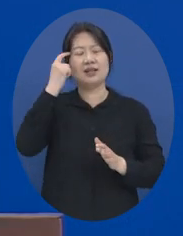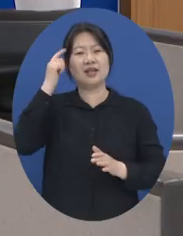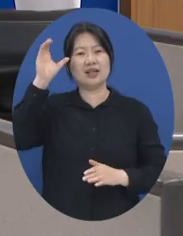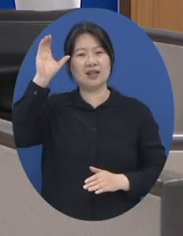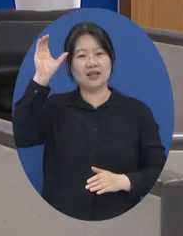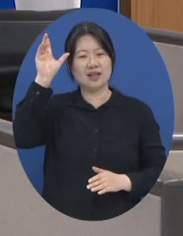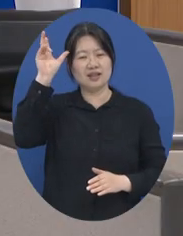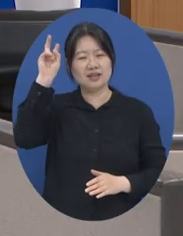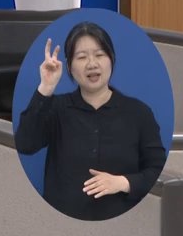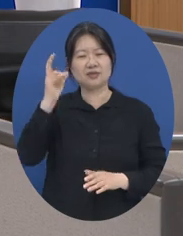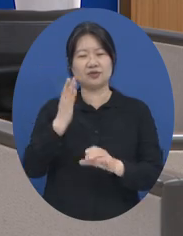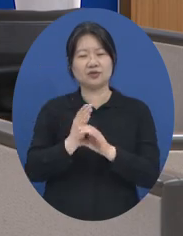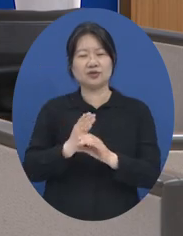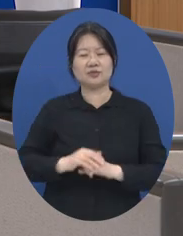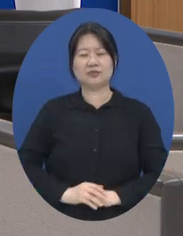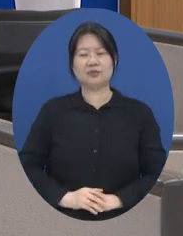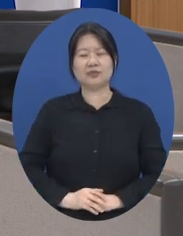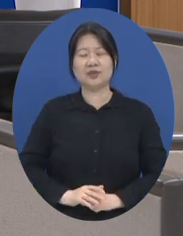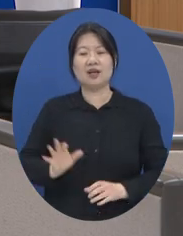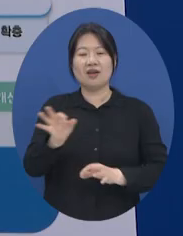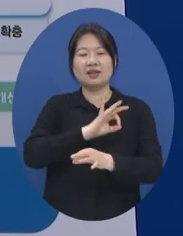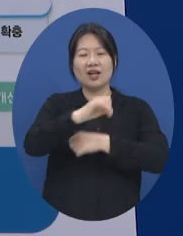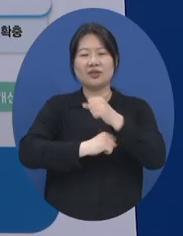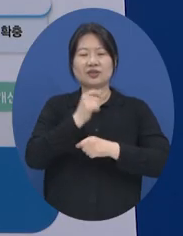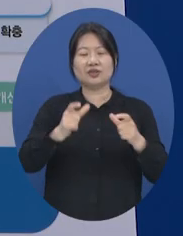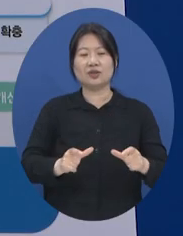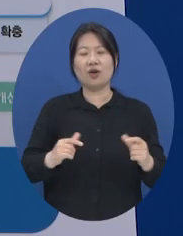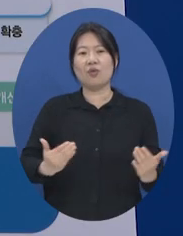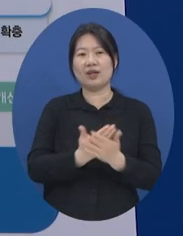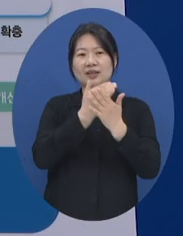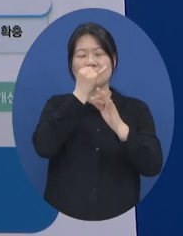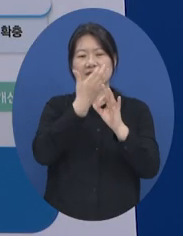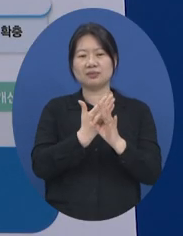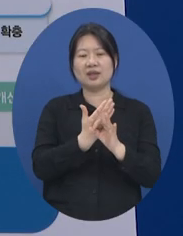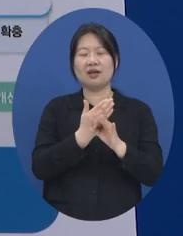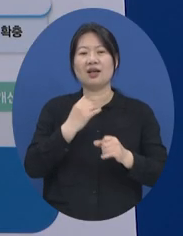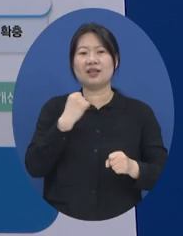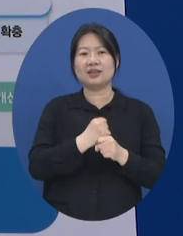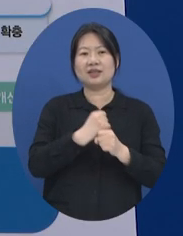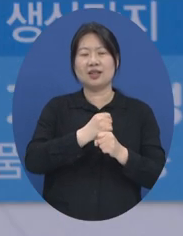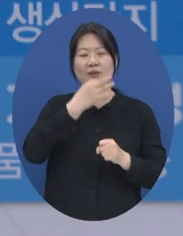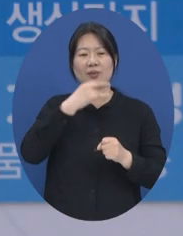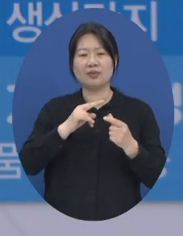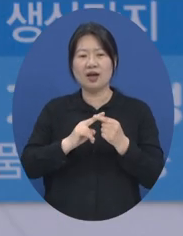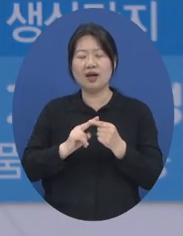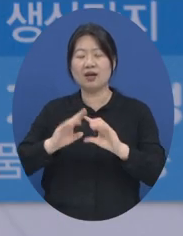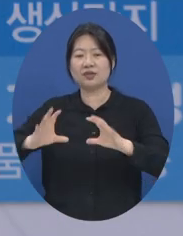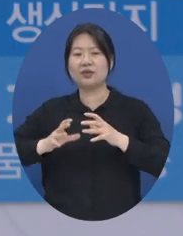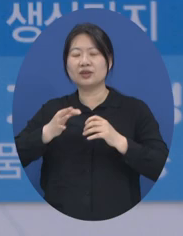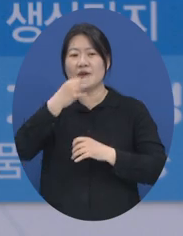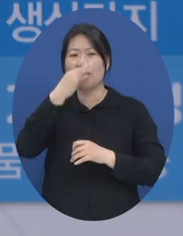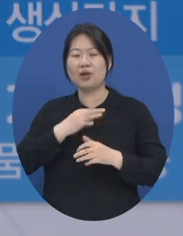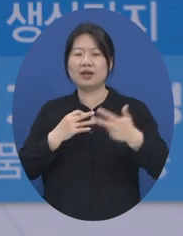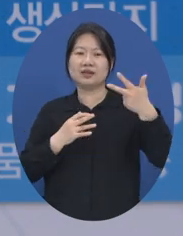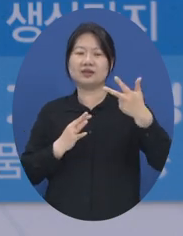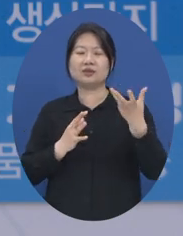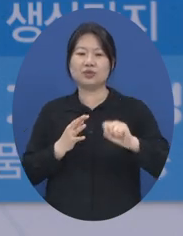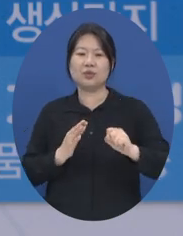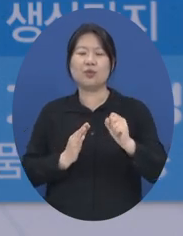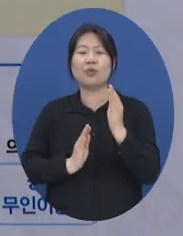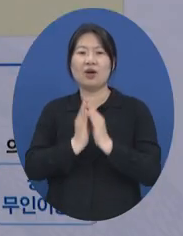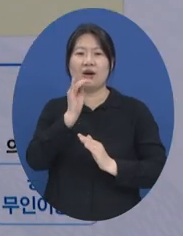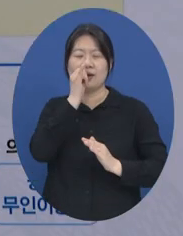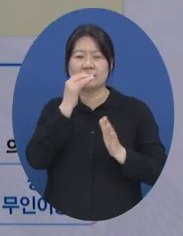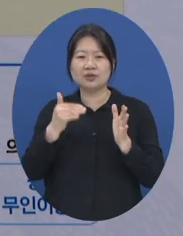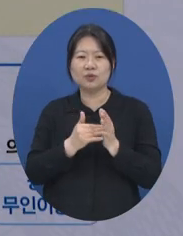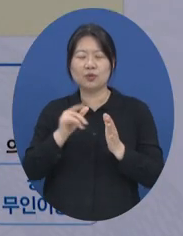예상합니다. 백오지구가 경제자유구역으로 활성화되면 생산 유발과 부가가치 유발 등 경제 효과는 7조 원에 달하고